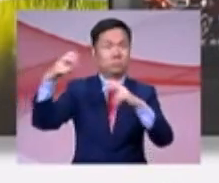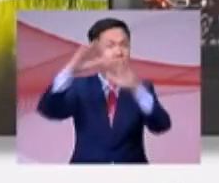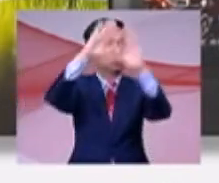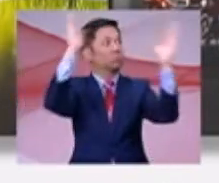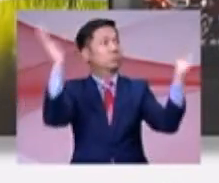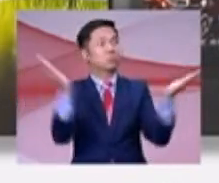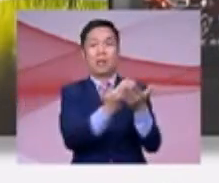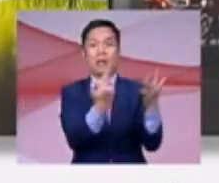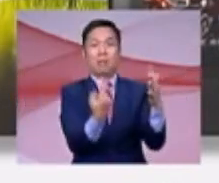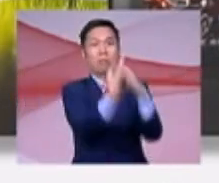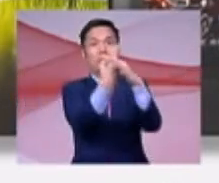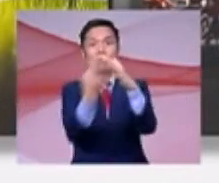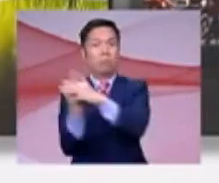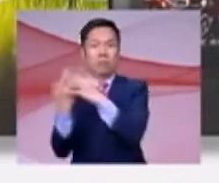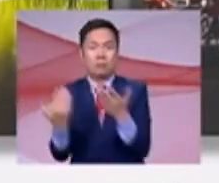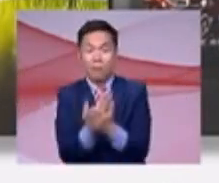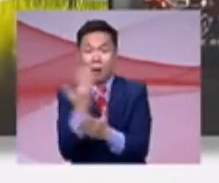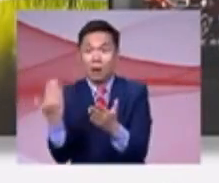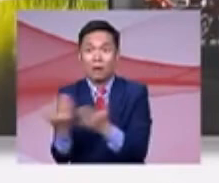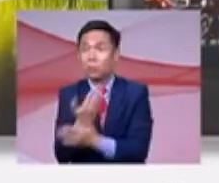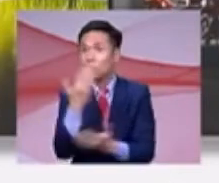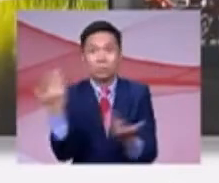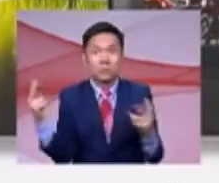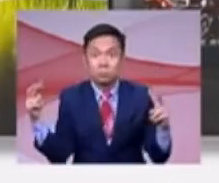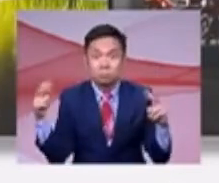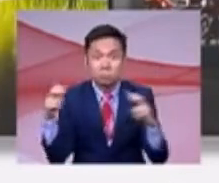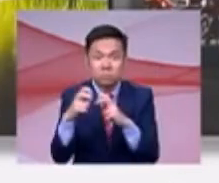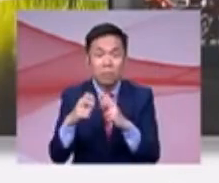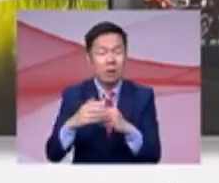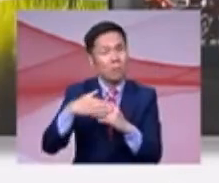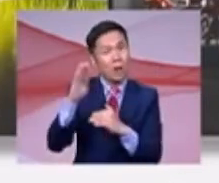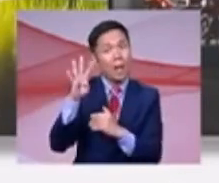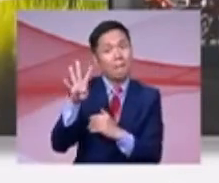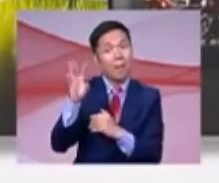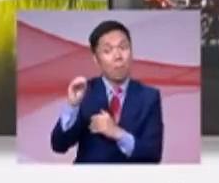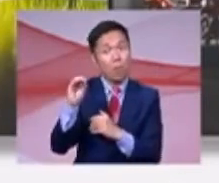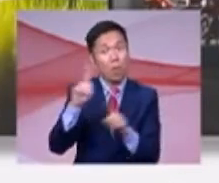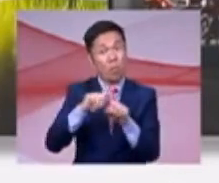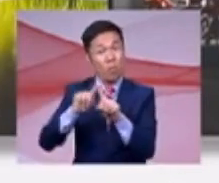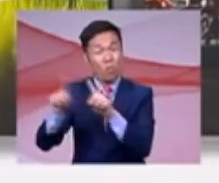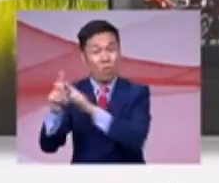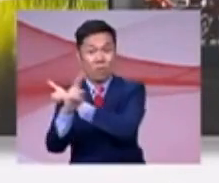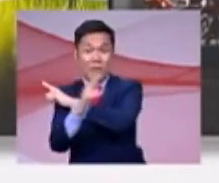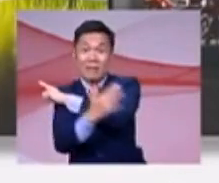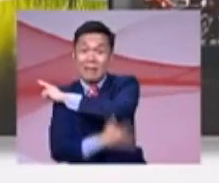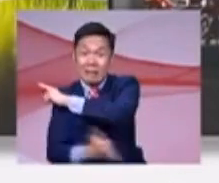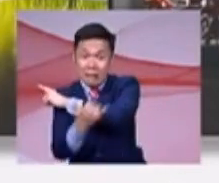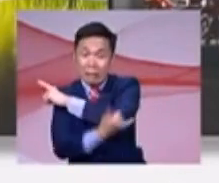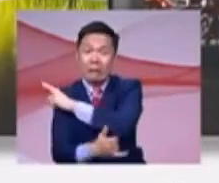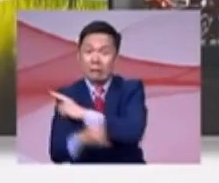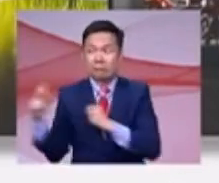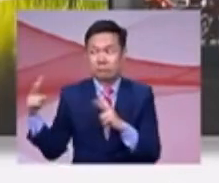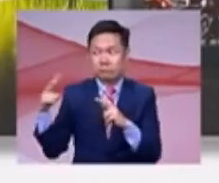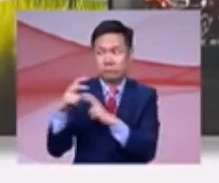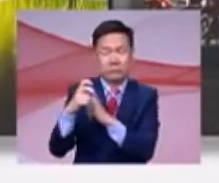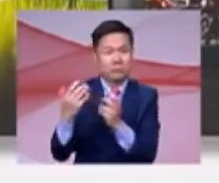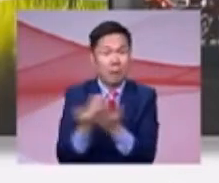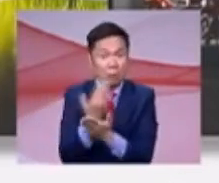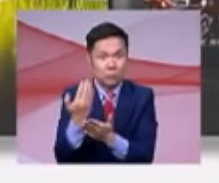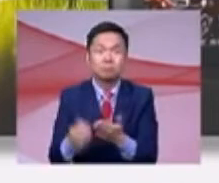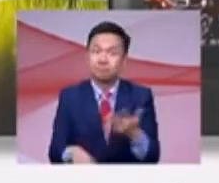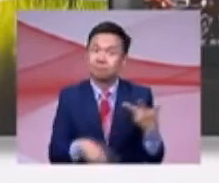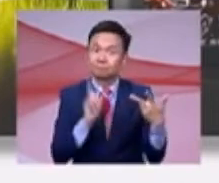di negara-negara yang telah kita kenal pasti lebih dari 40 negara. Yang kedua ialah mempertingkatkan